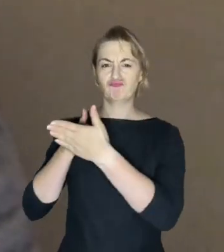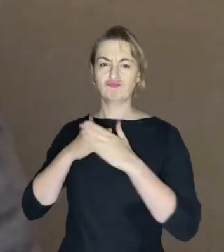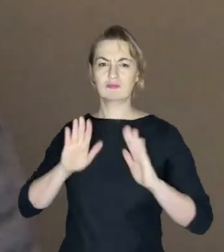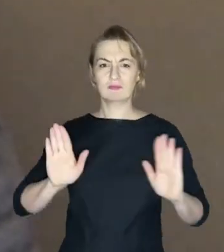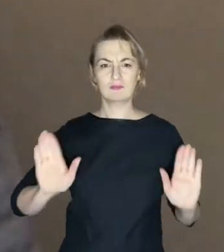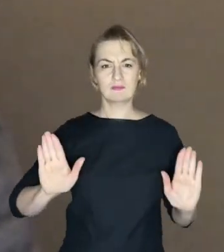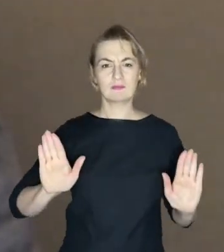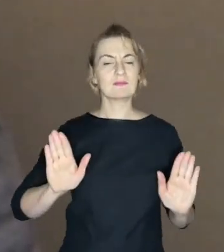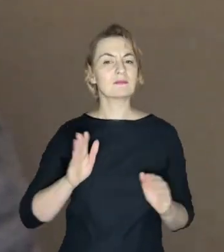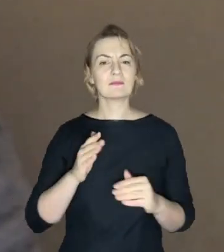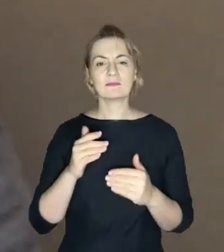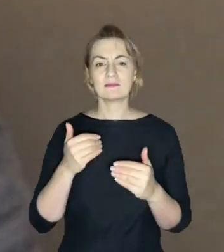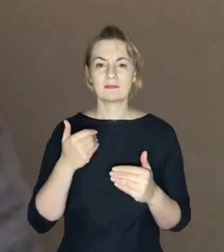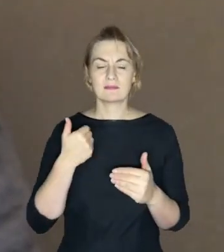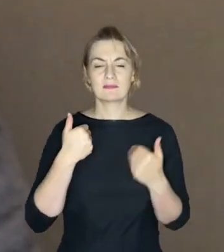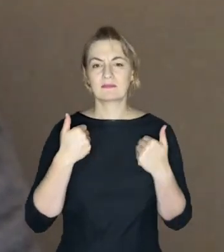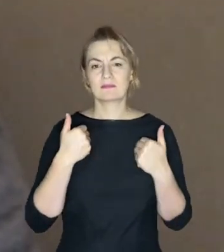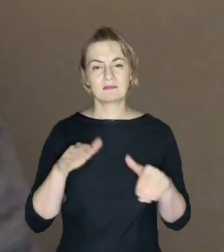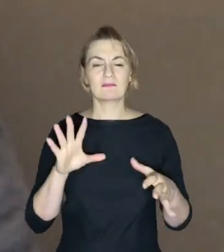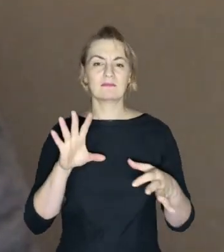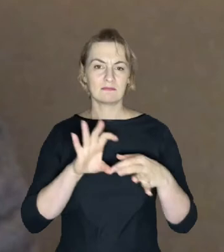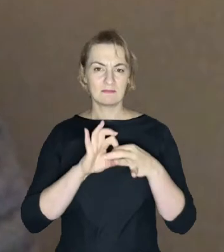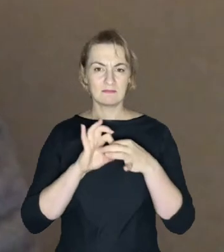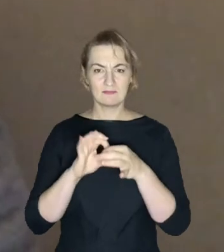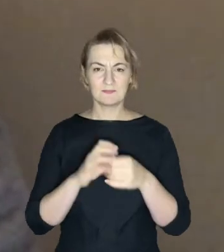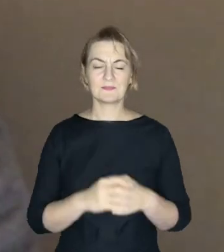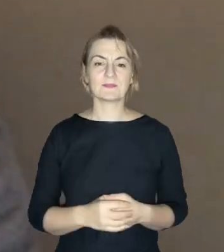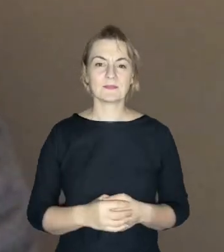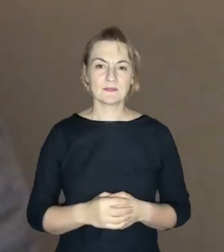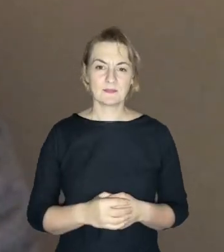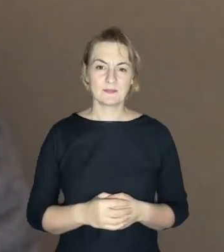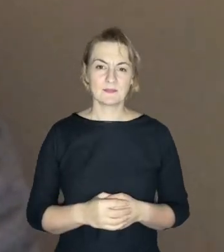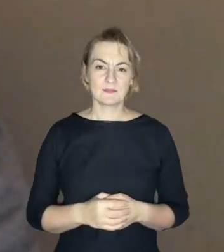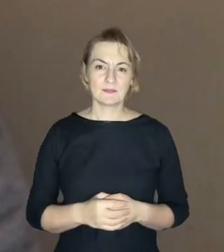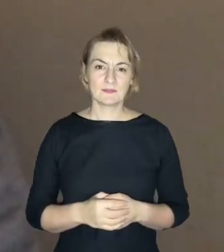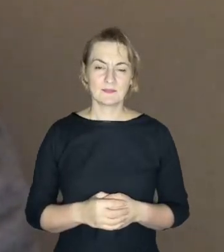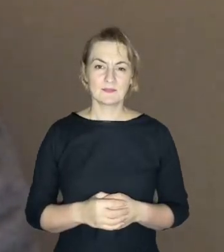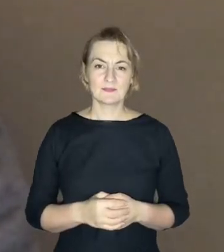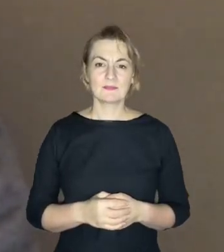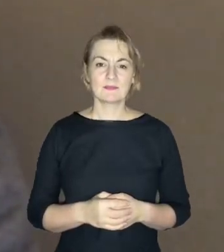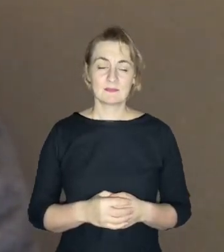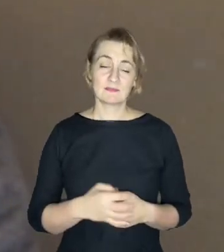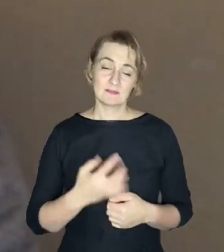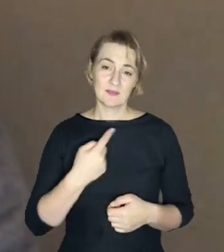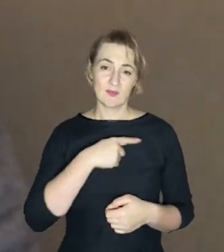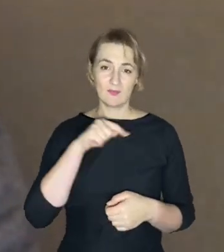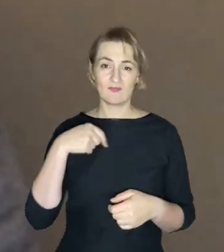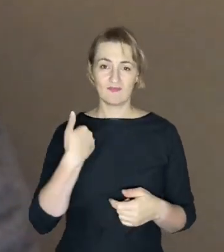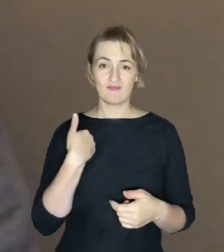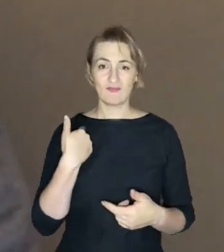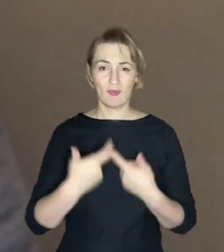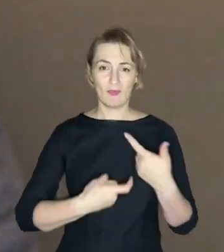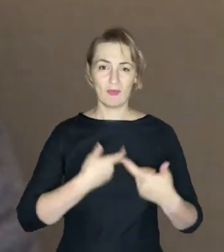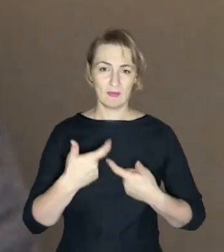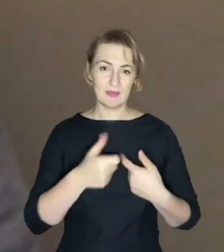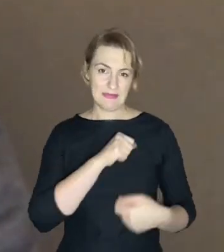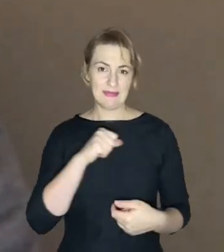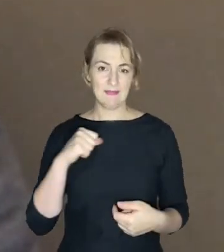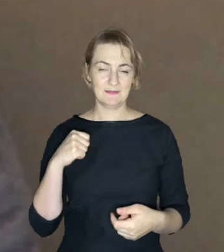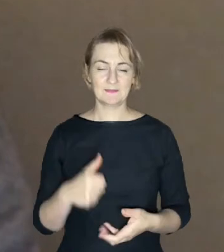od tego, prawda, czym zarządzamy, czym, co uczyniliśmy sobie